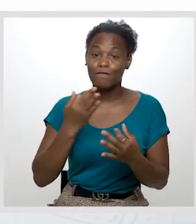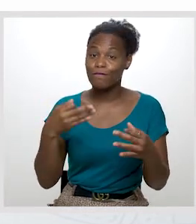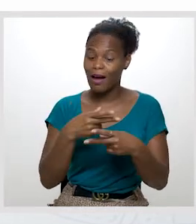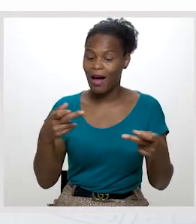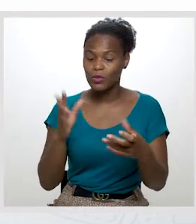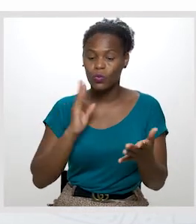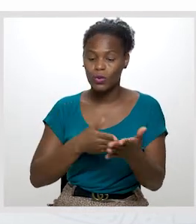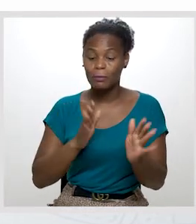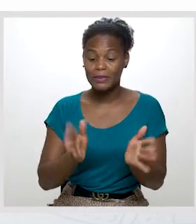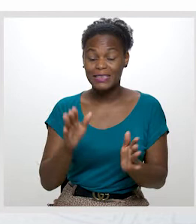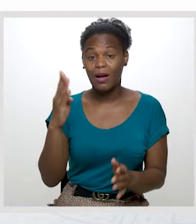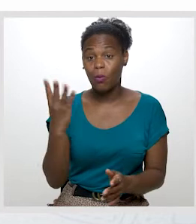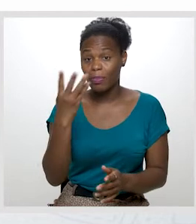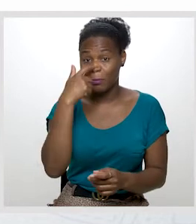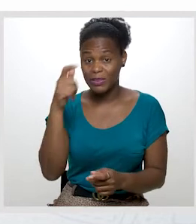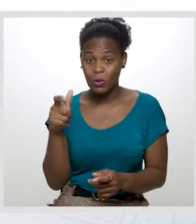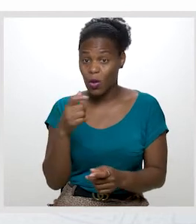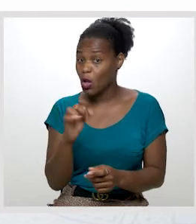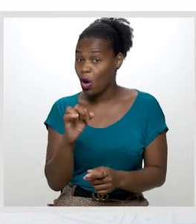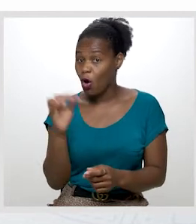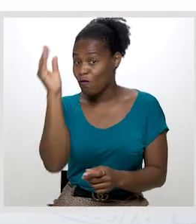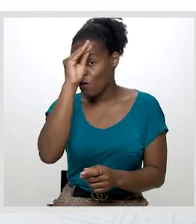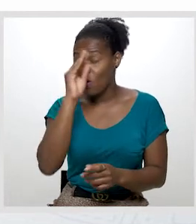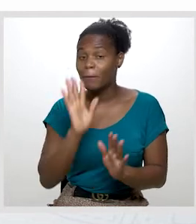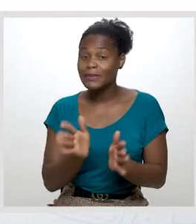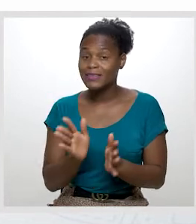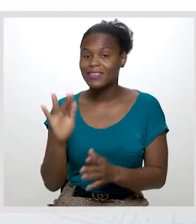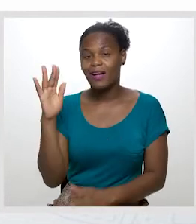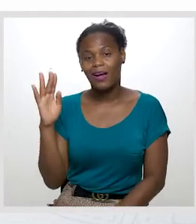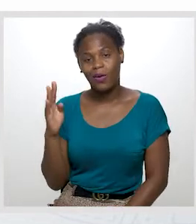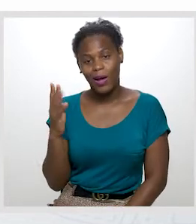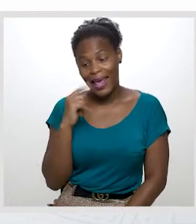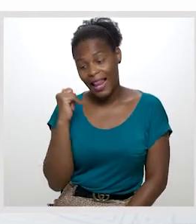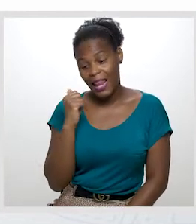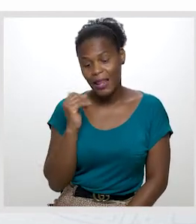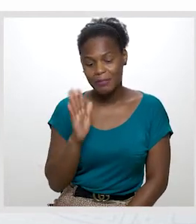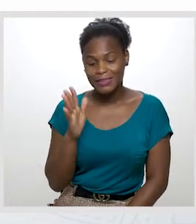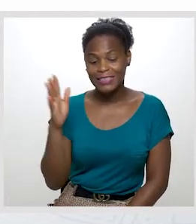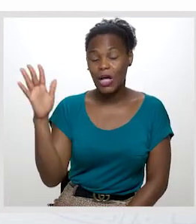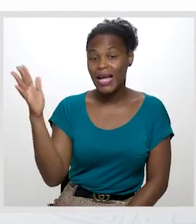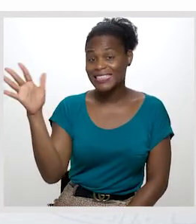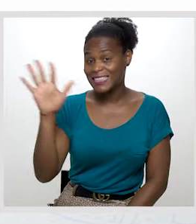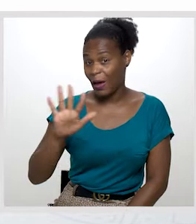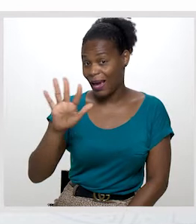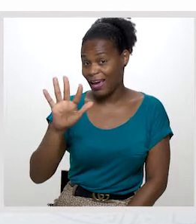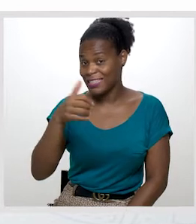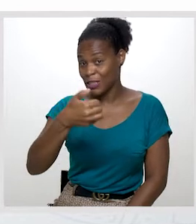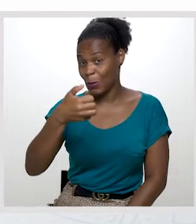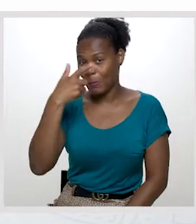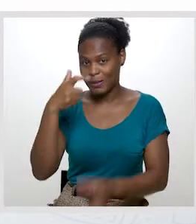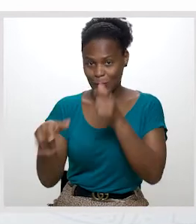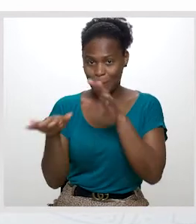Dernière phrase, il faut 4 participants. Mais non, c'est faux. Il en faut